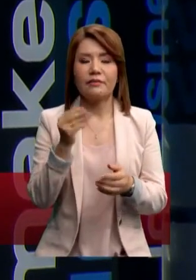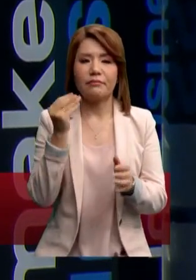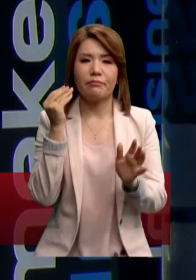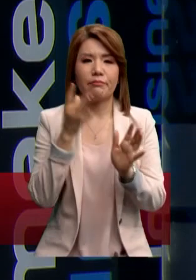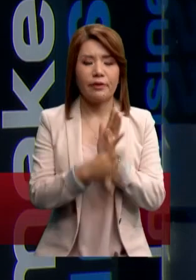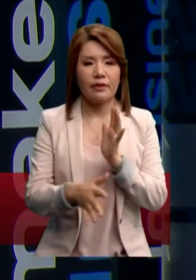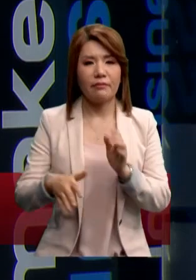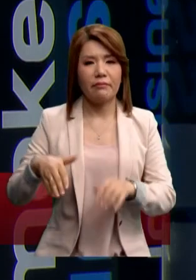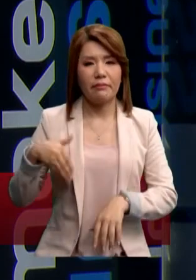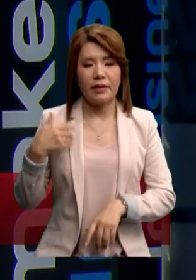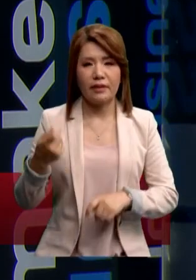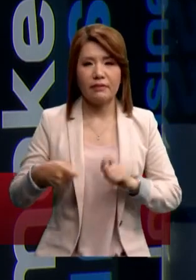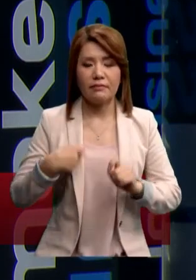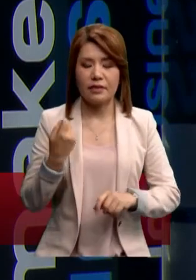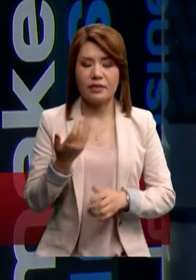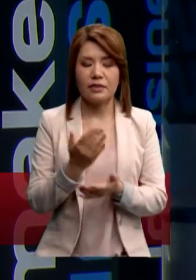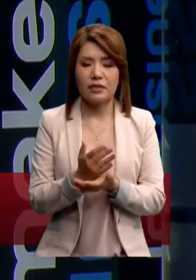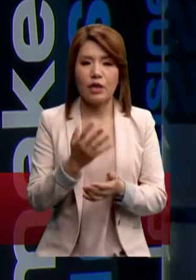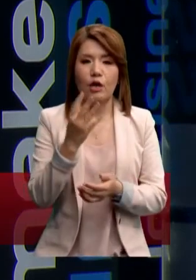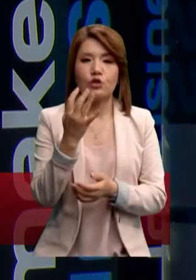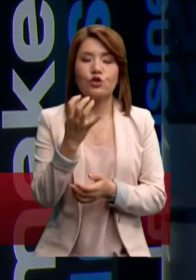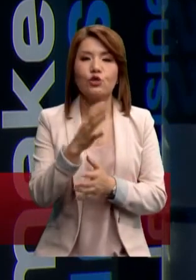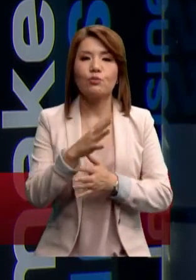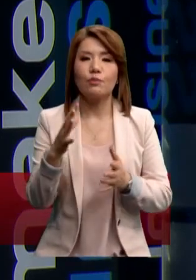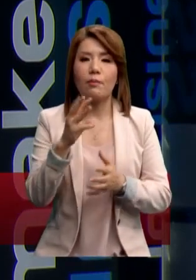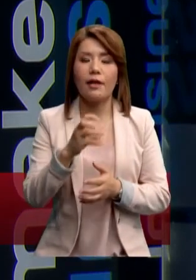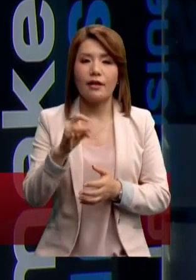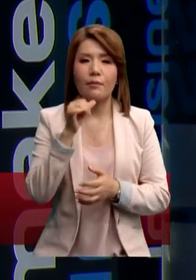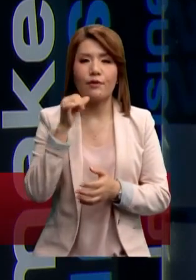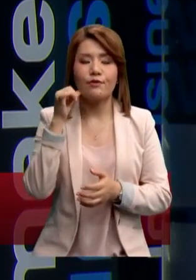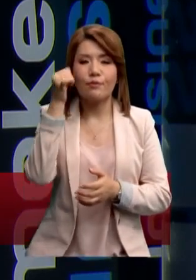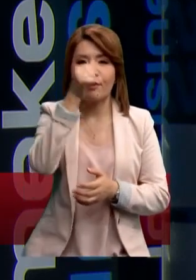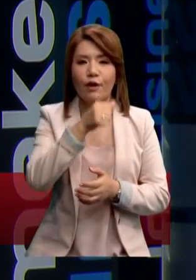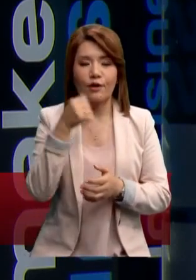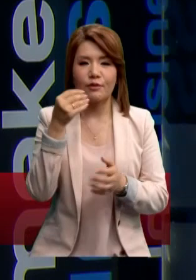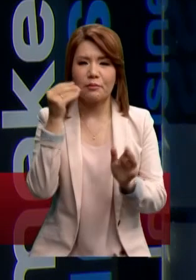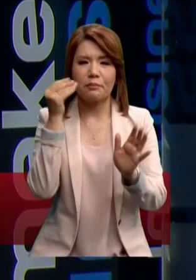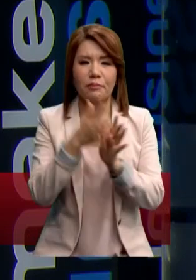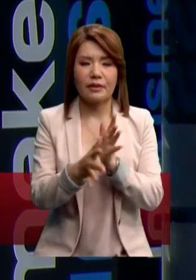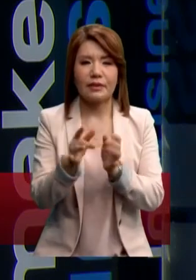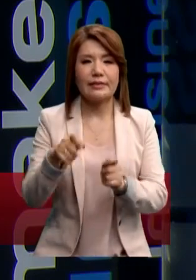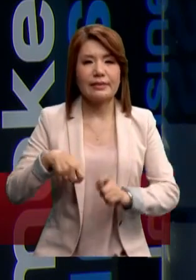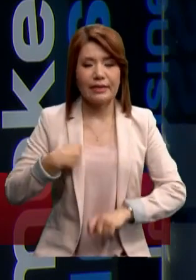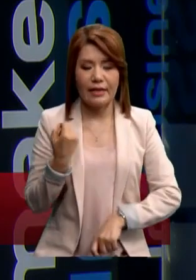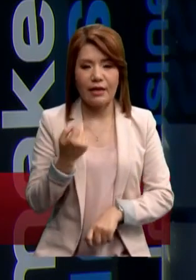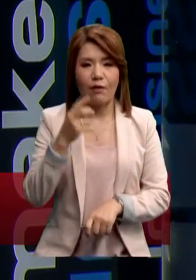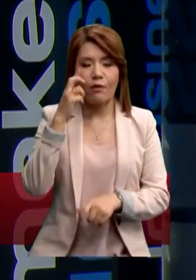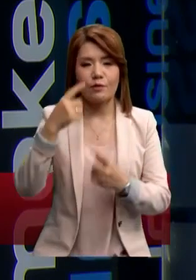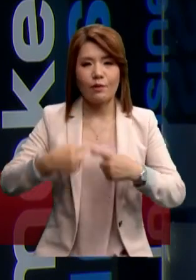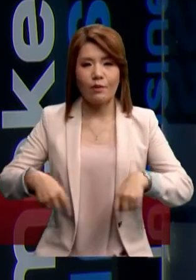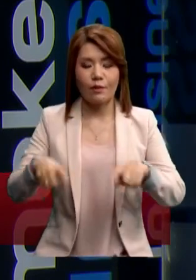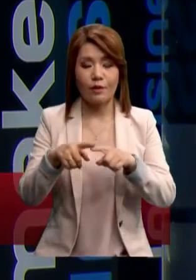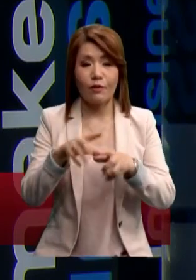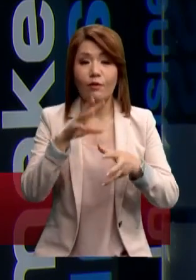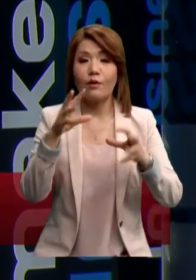расходовать бюджетные деньги. Больше 400 миллиардов тенге в прошлом году потратили непродуктивно акиматы и госорганы. К таким